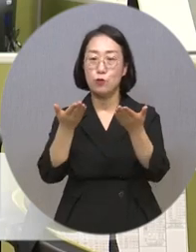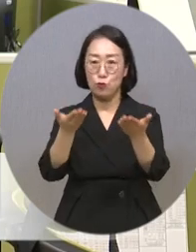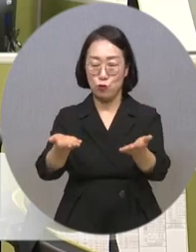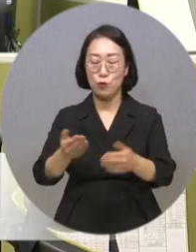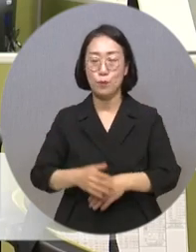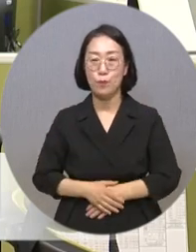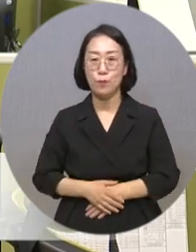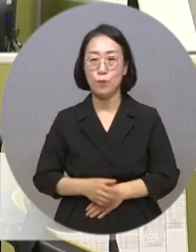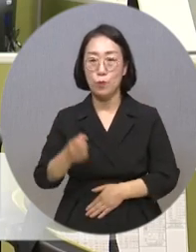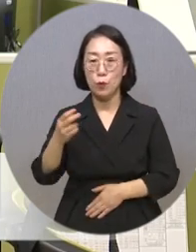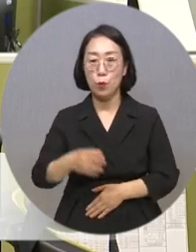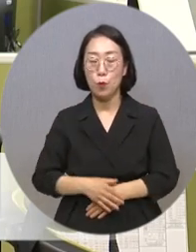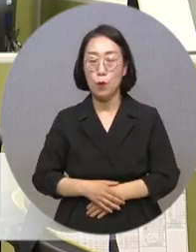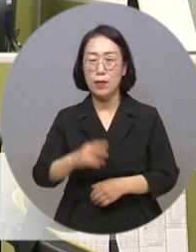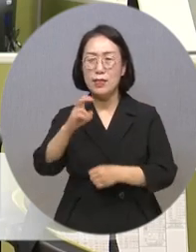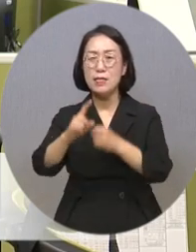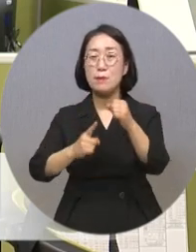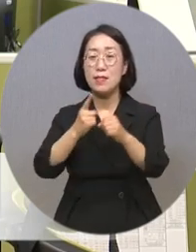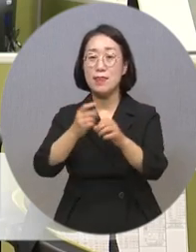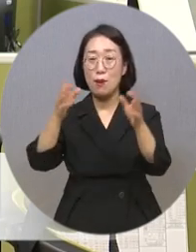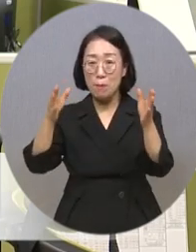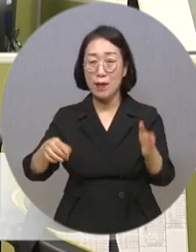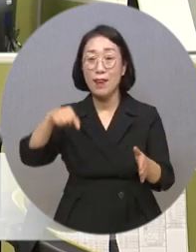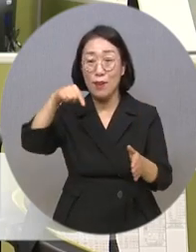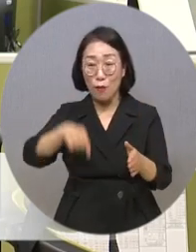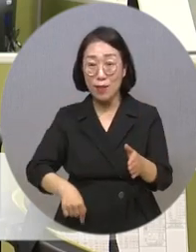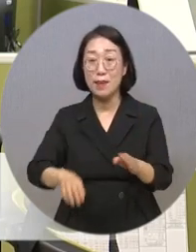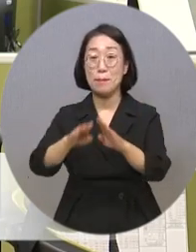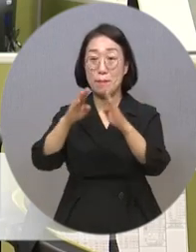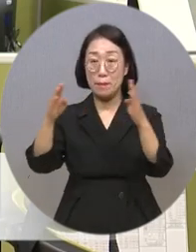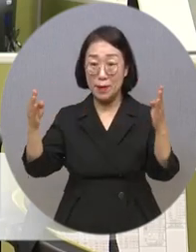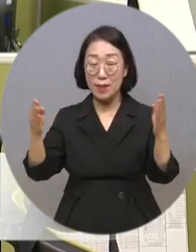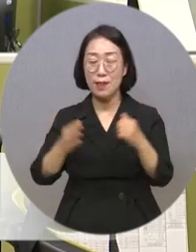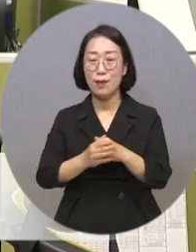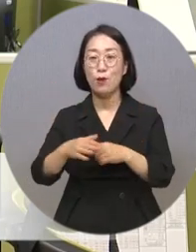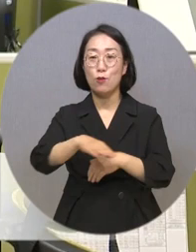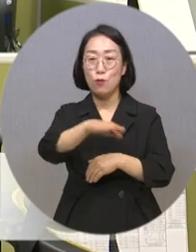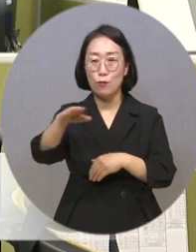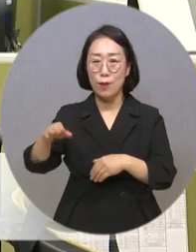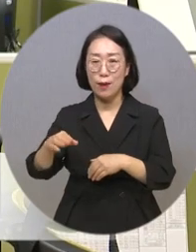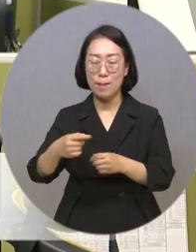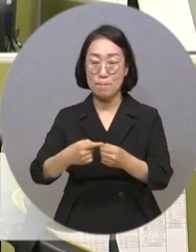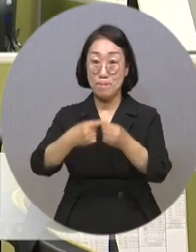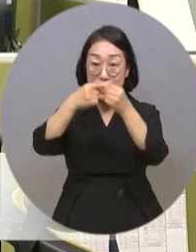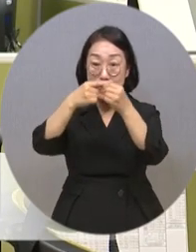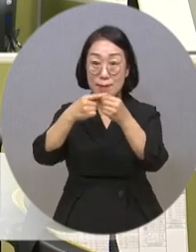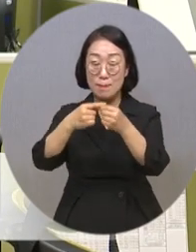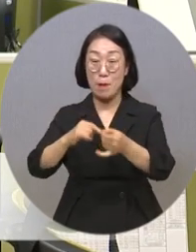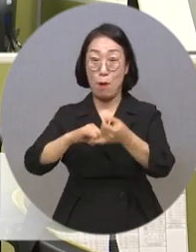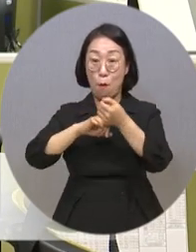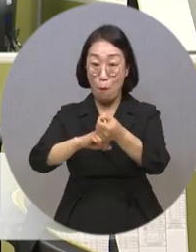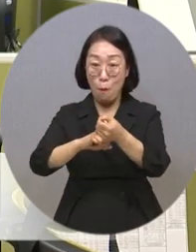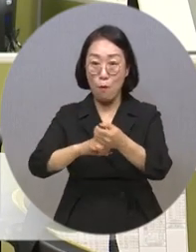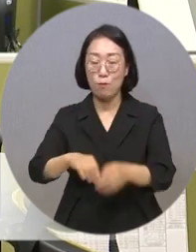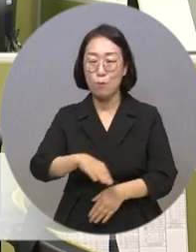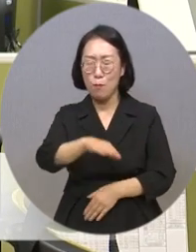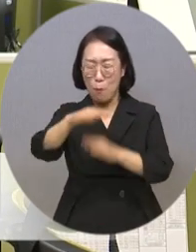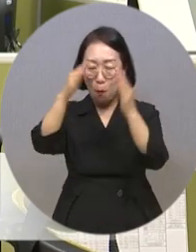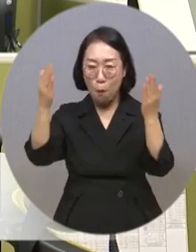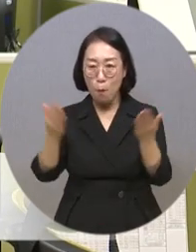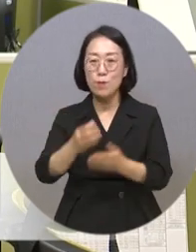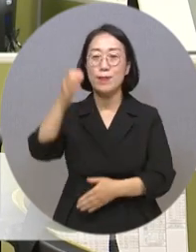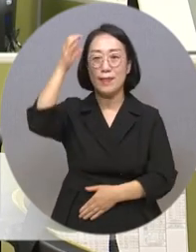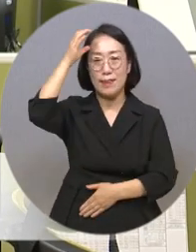그리고 21년 만에 열리는 도민체전에 저희들이 꼭 우승하여 29만 순천시민과